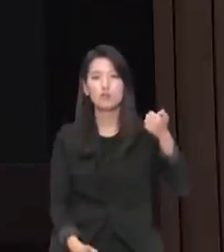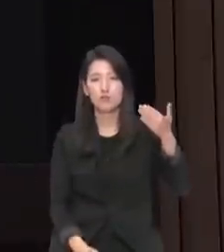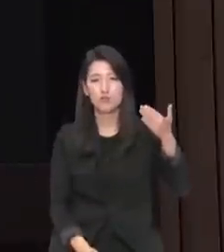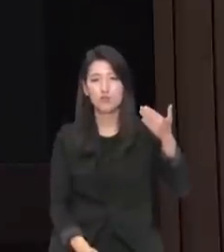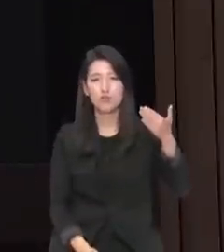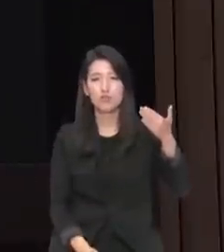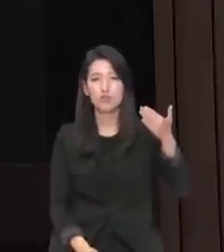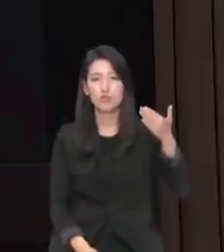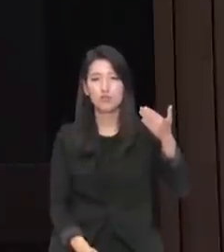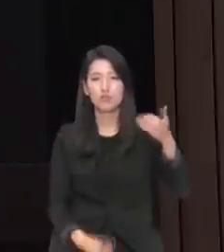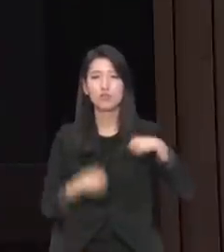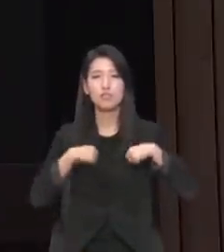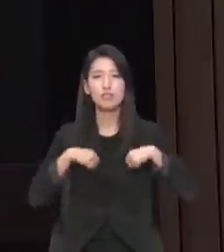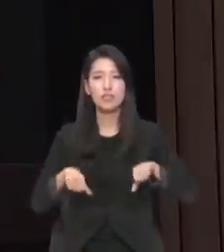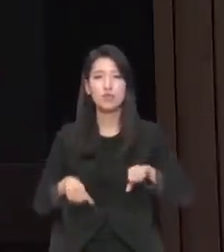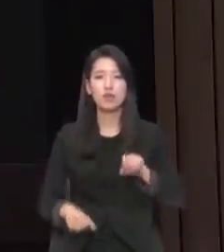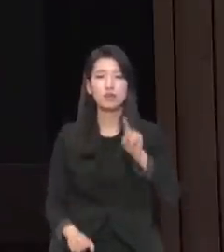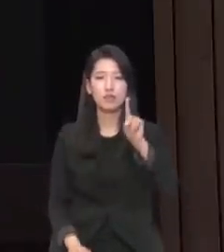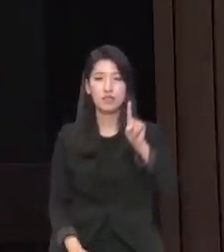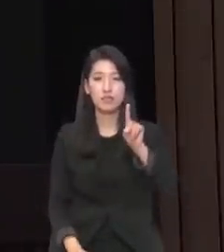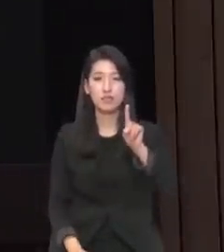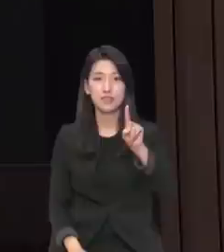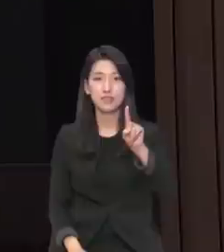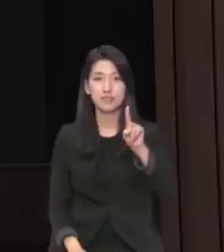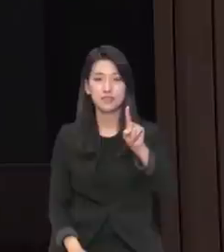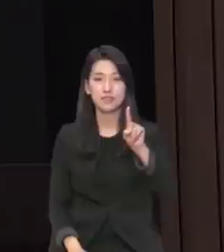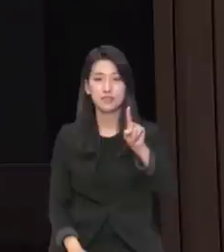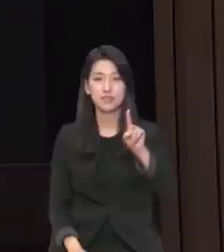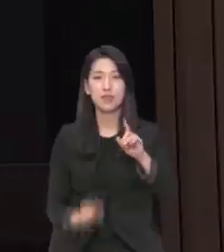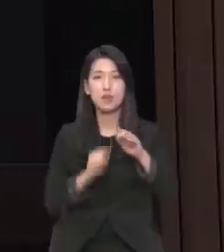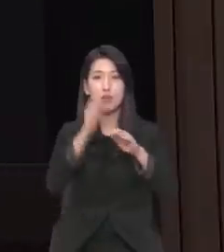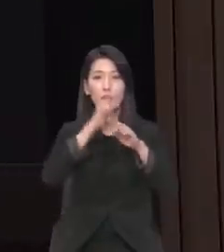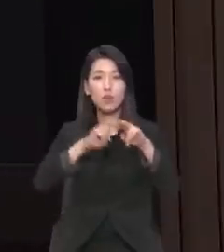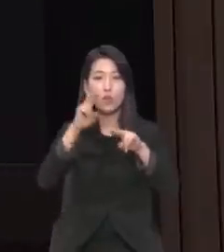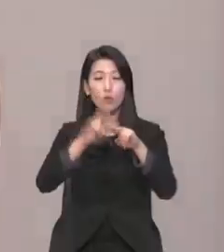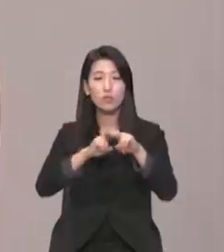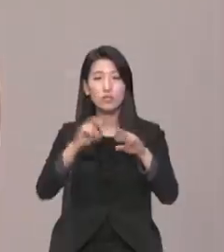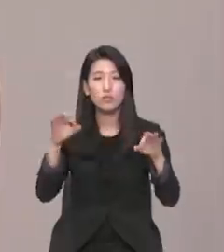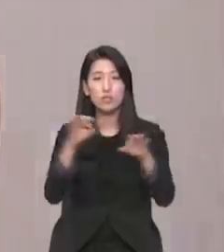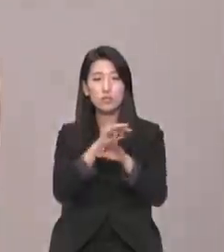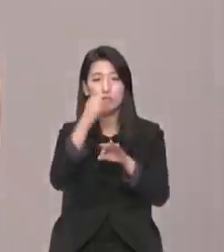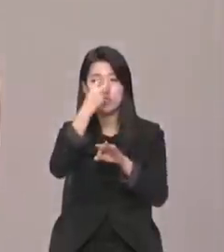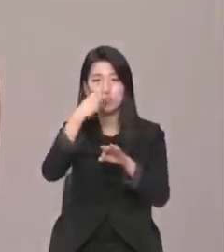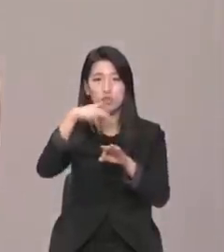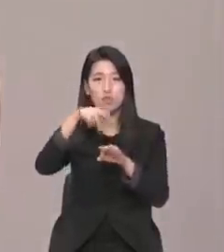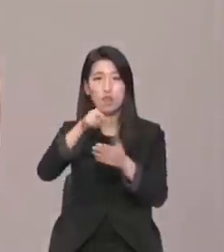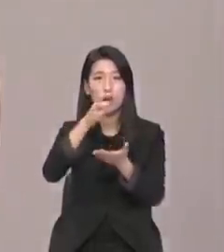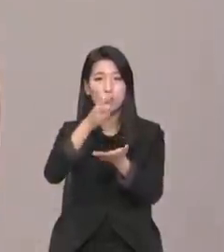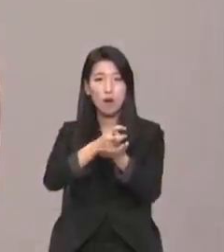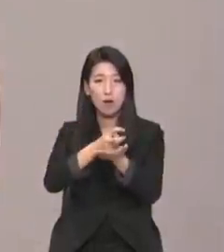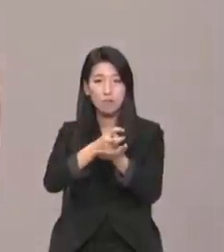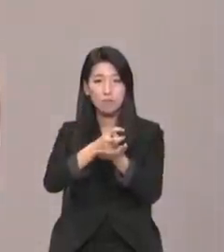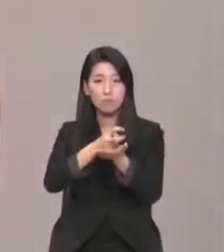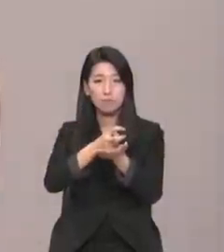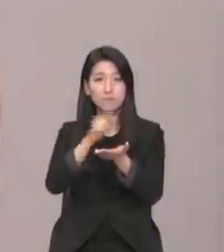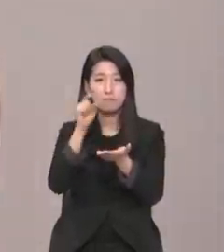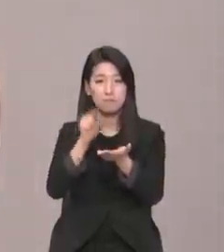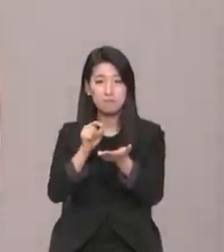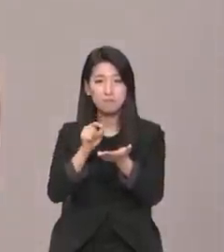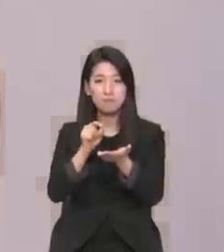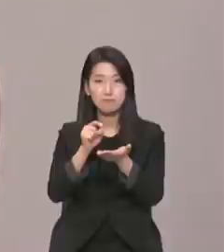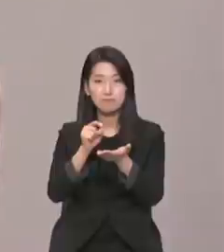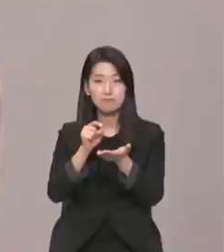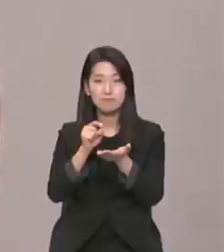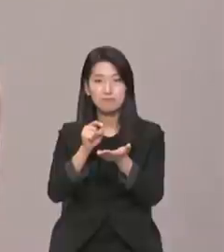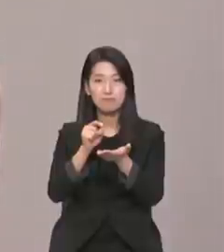99인, 기권 1으로서. 야, 쟤네 왜 99야? 이탈표가 있어? 범죄수사처 설치 및 운영에